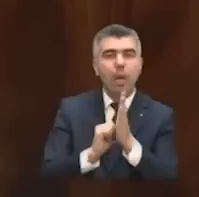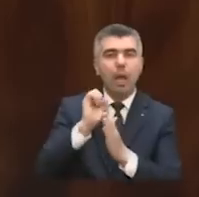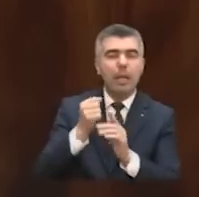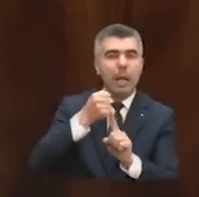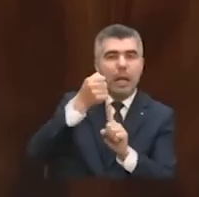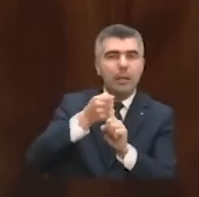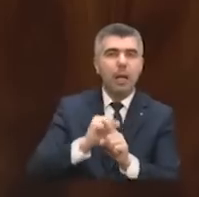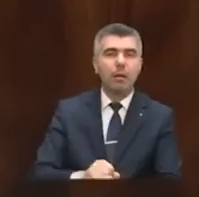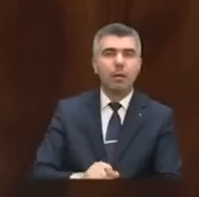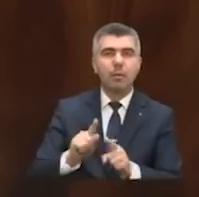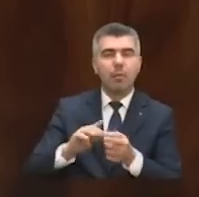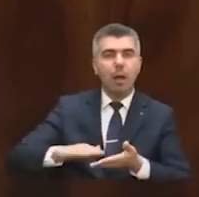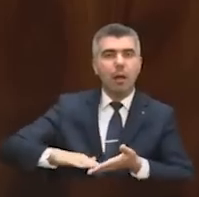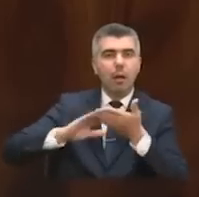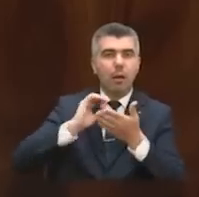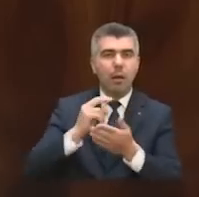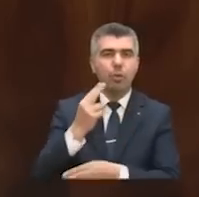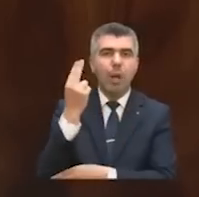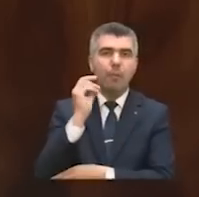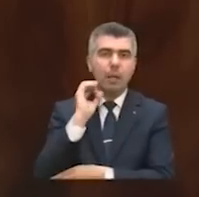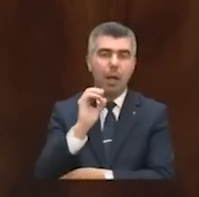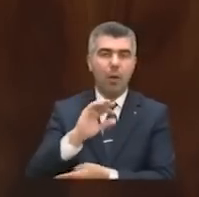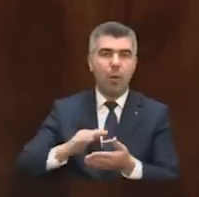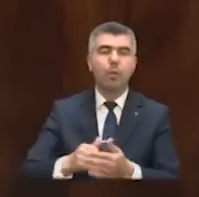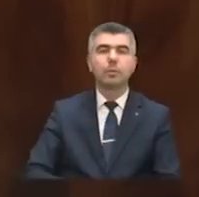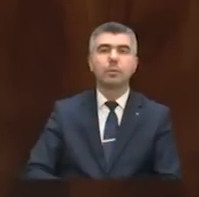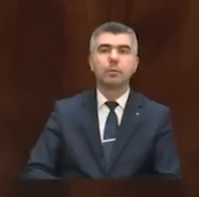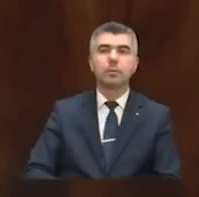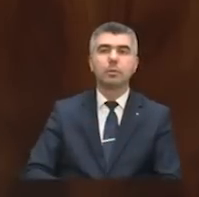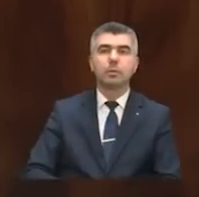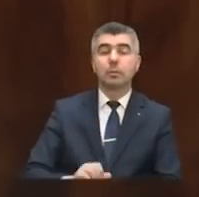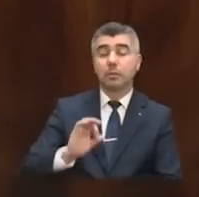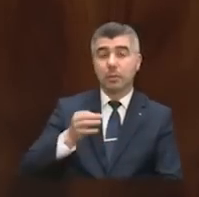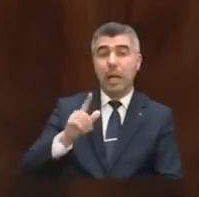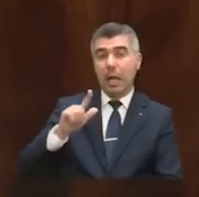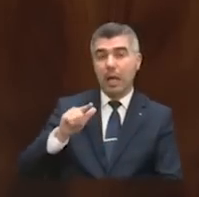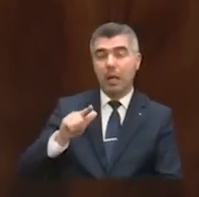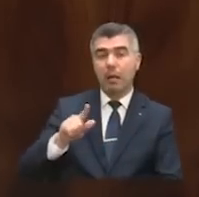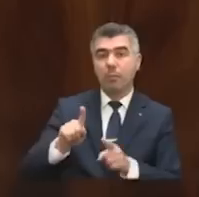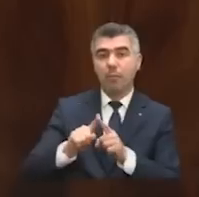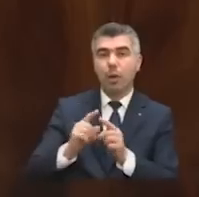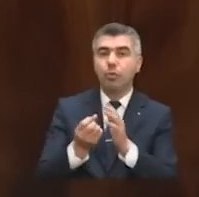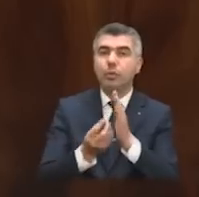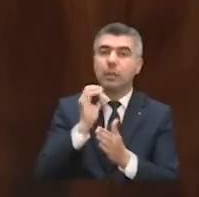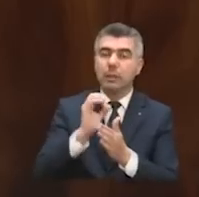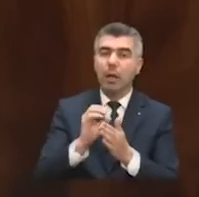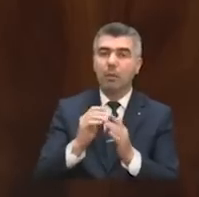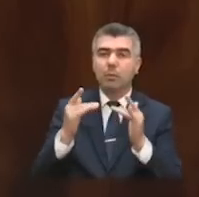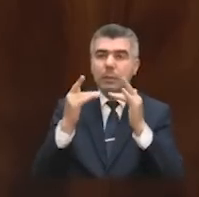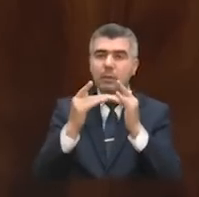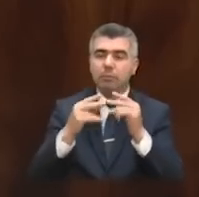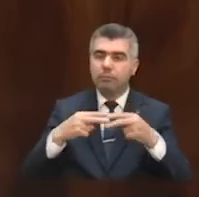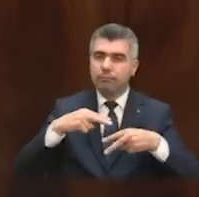الإصلاح ورقي بالتعليم العالي والبحث العلمي. وملي خدينا قرار تطوير العرض في الإيواء